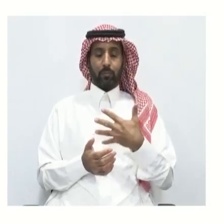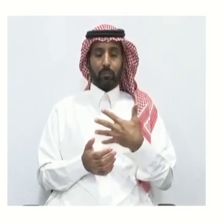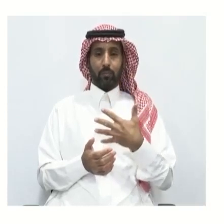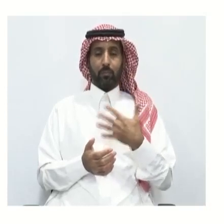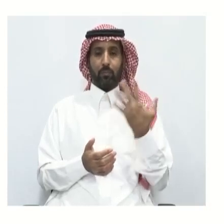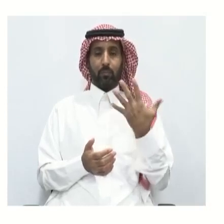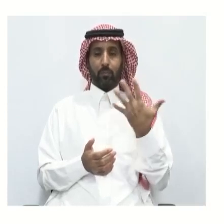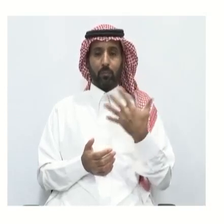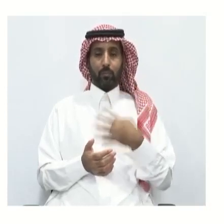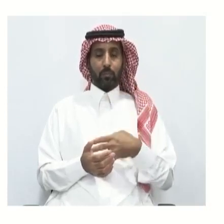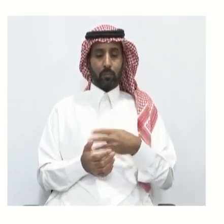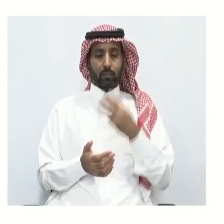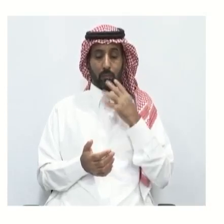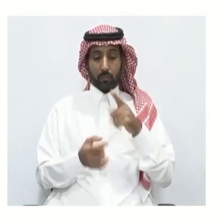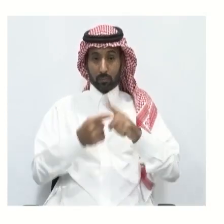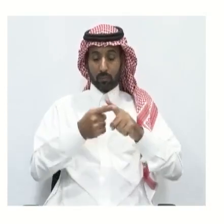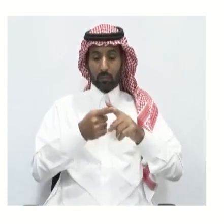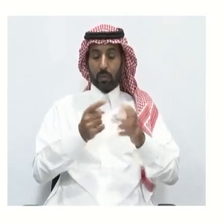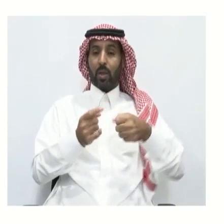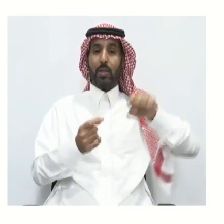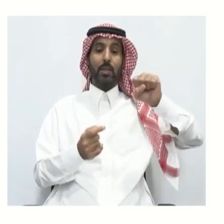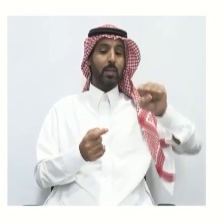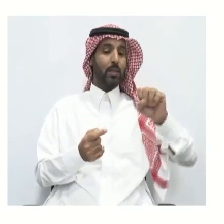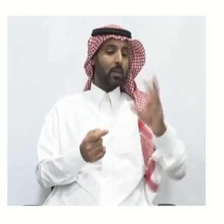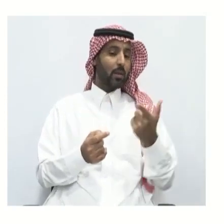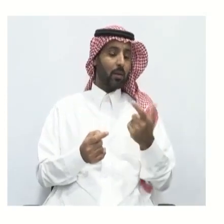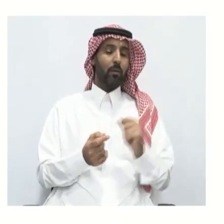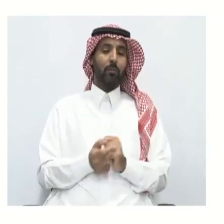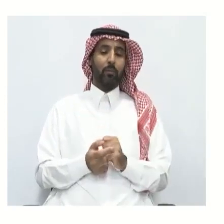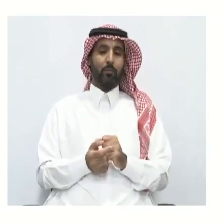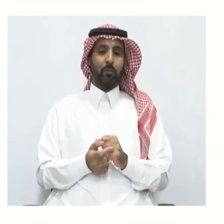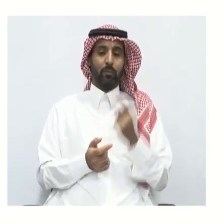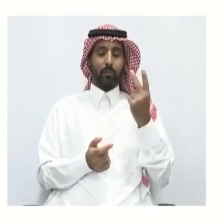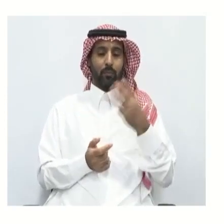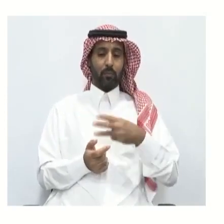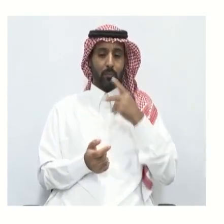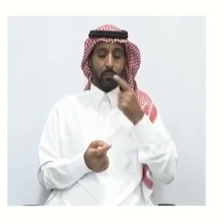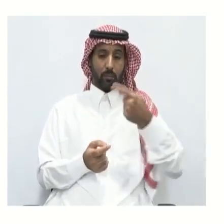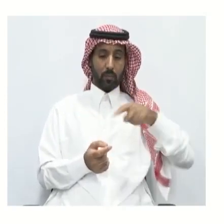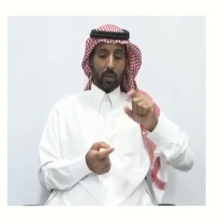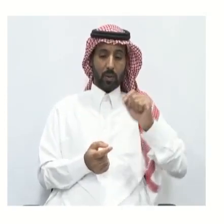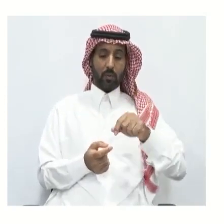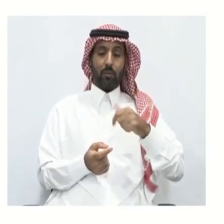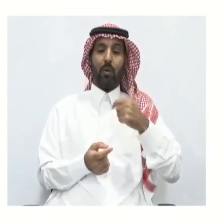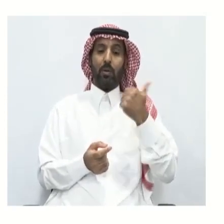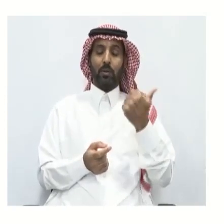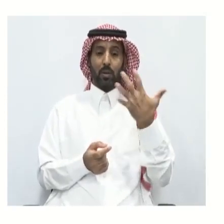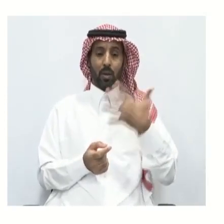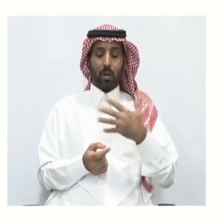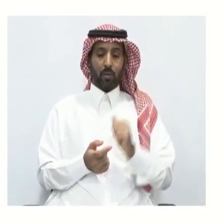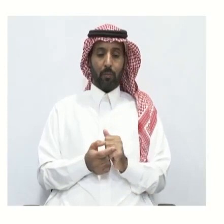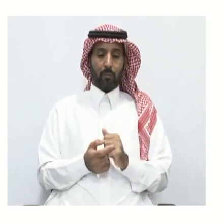سنضرب قيمه الكتله للكبريت في ثلاثه ثم بعد ذلك نجمعهم لاستخراج الكتله